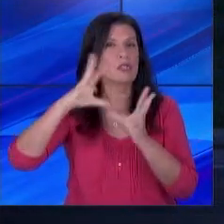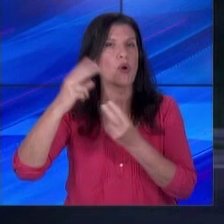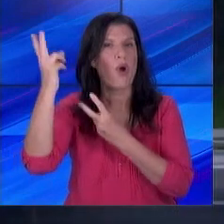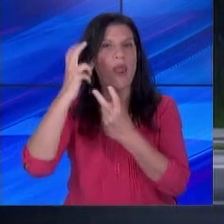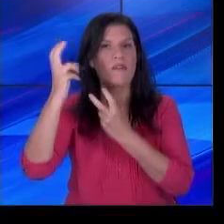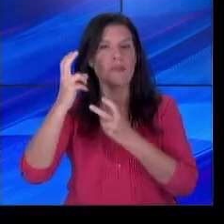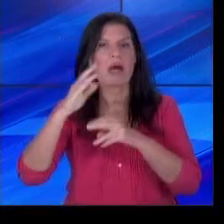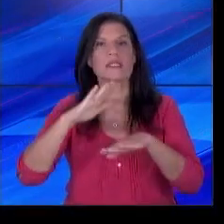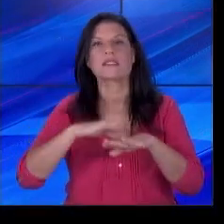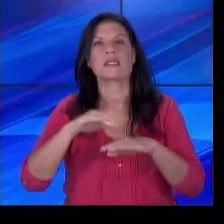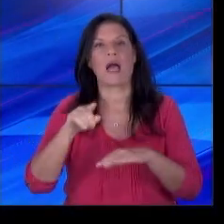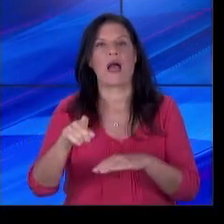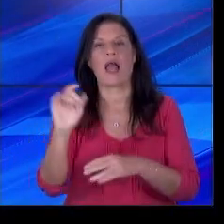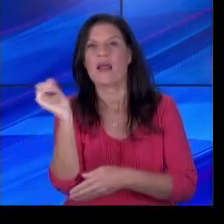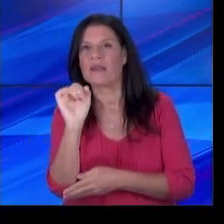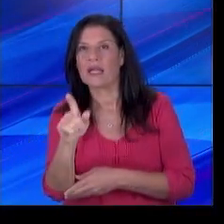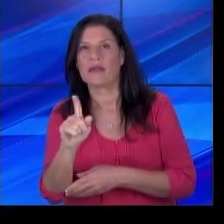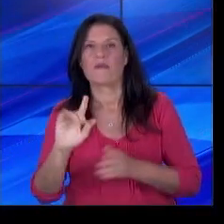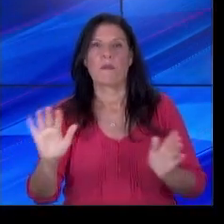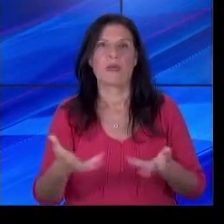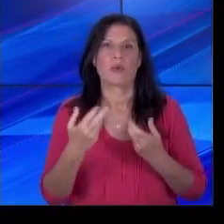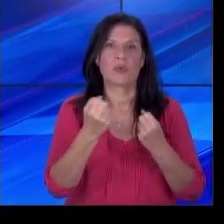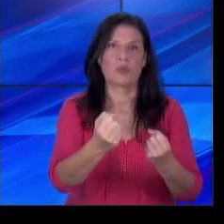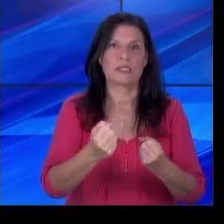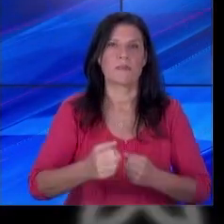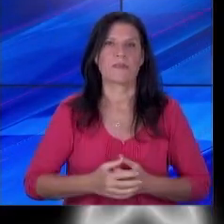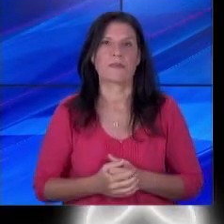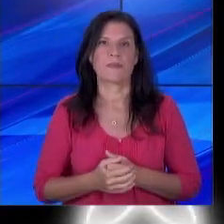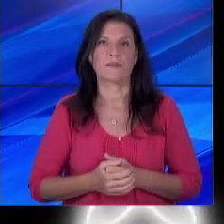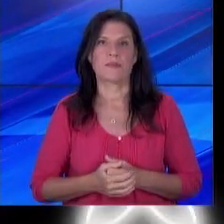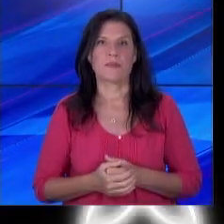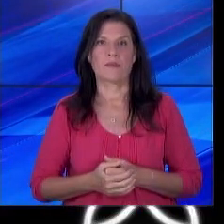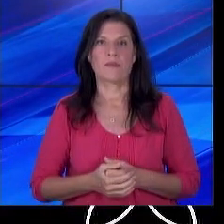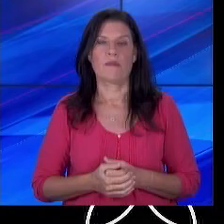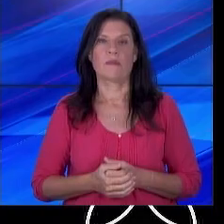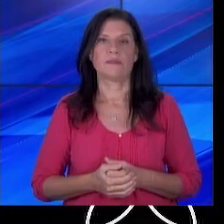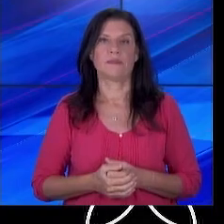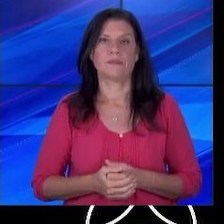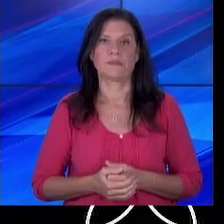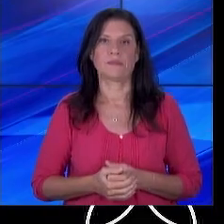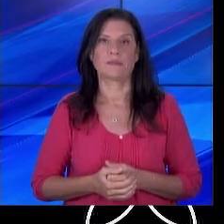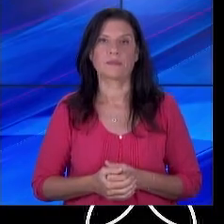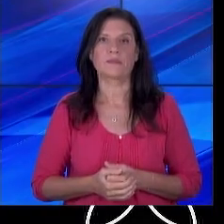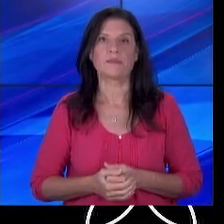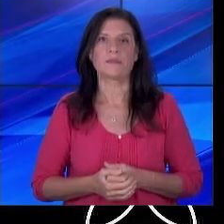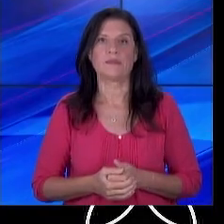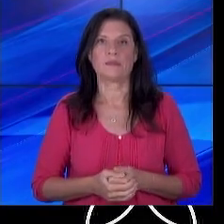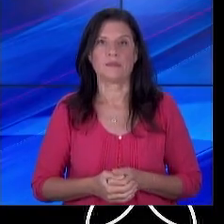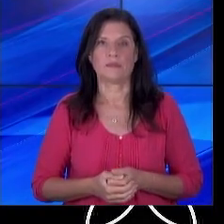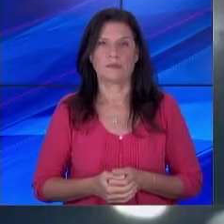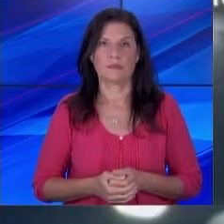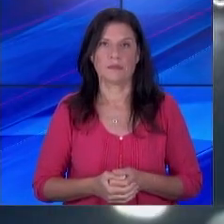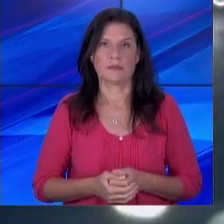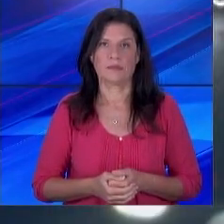הנהיגה שלנו. Imagine a seamless connectivity, self-orchestrating, from a single node spread over your entire